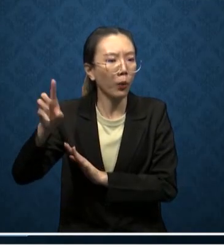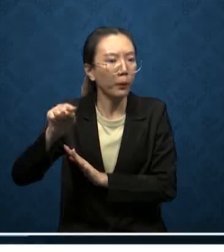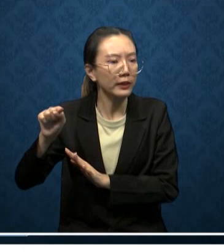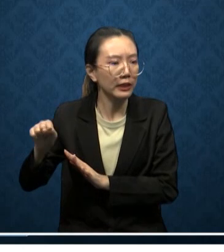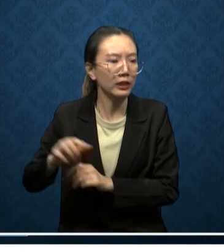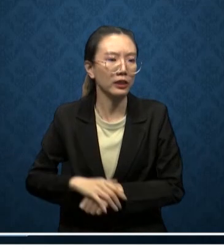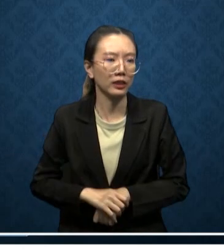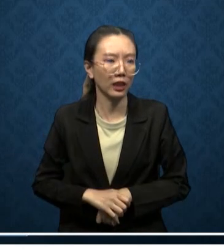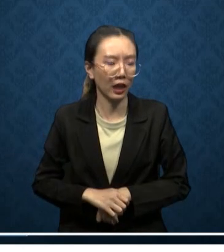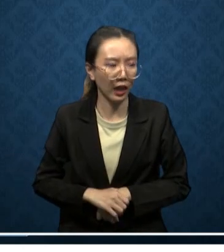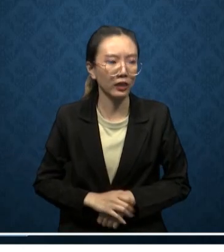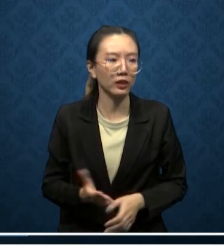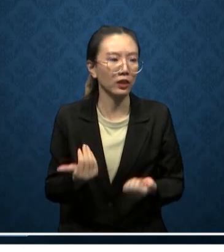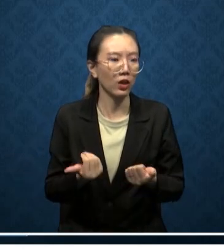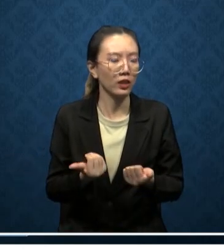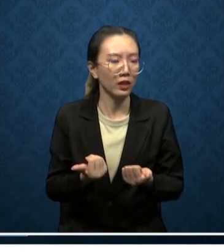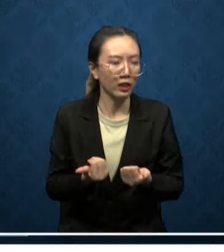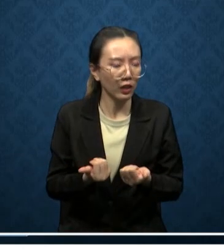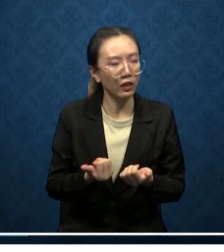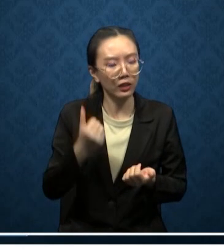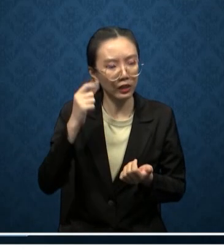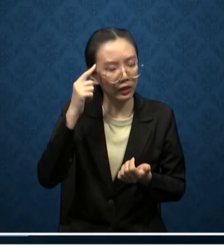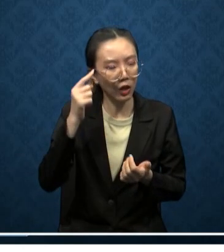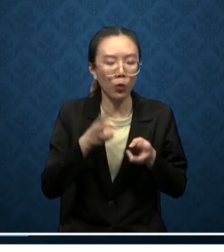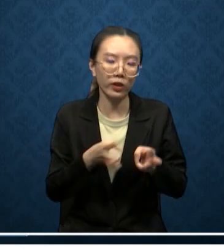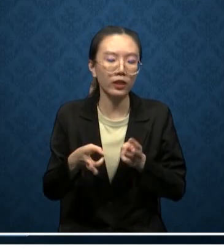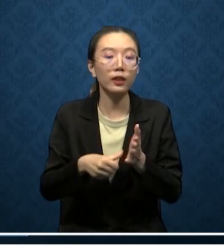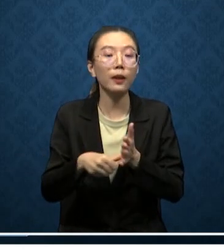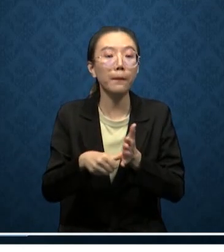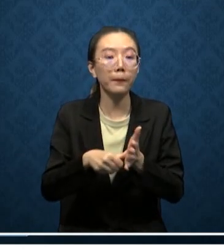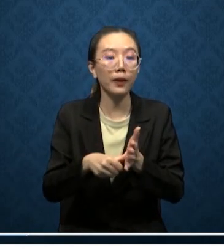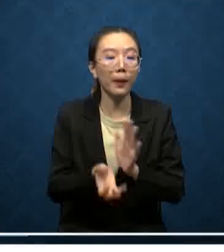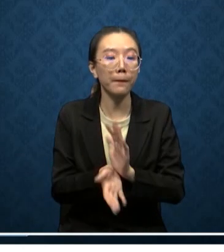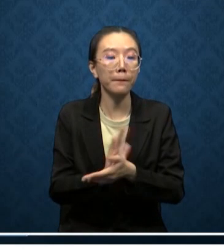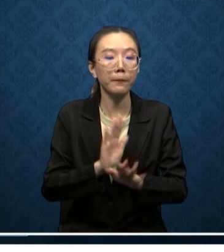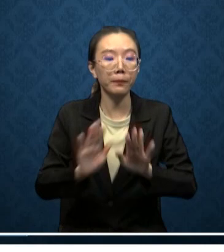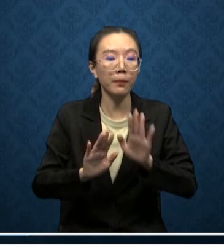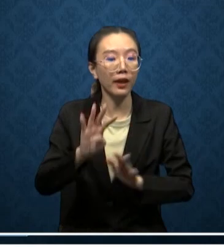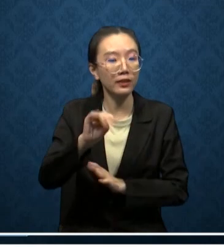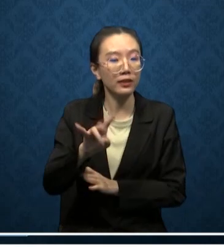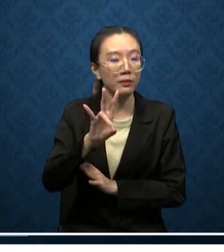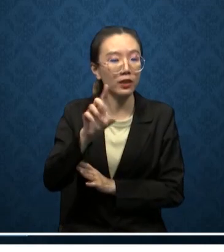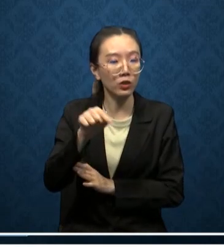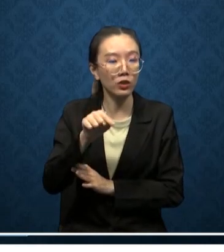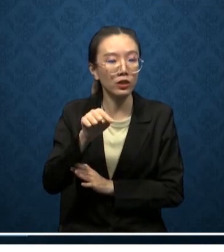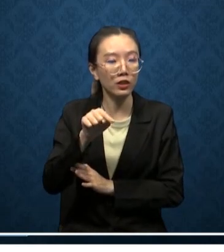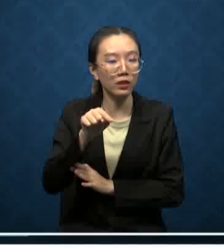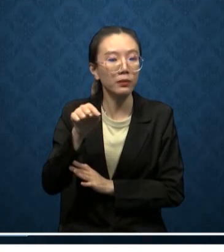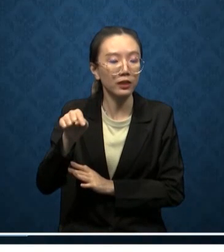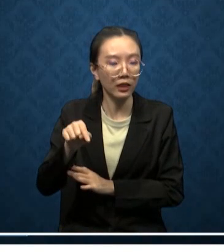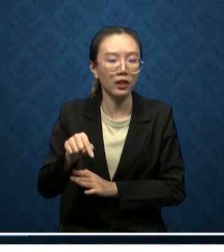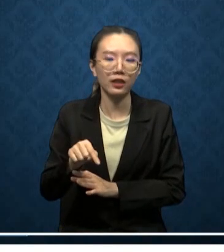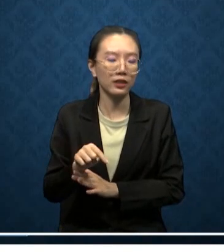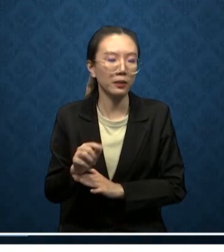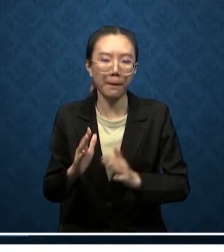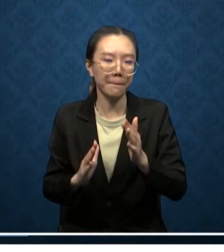เป็นร้อยละร้อยของ 739กระบวนงานมันก็คิดเป็นเปอร์เซ็นต์ได้ 4749 perก็ถือว่าไม่